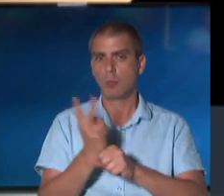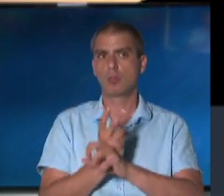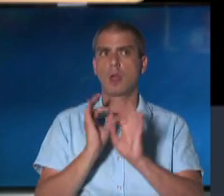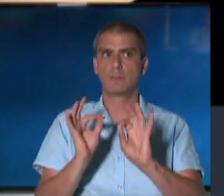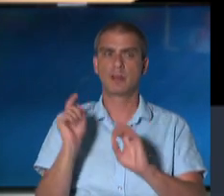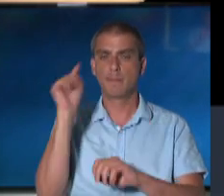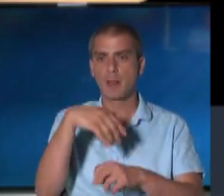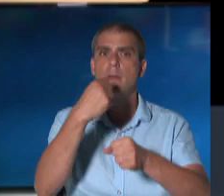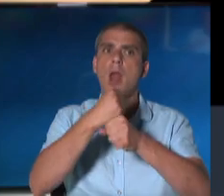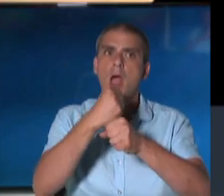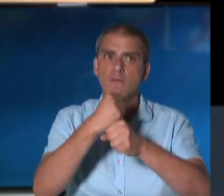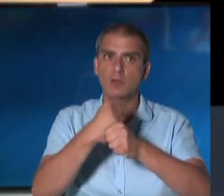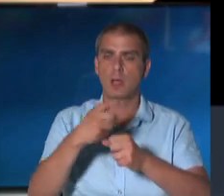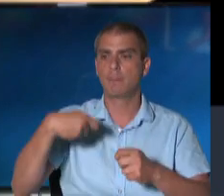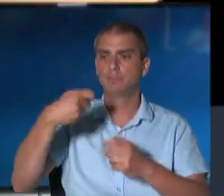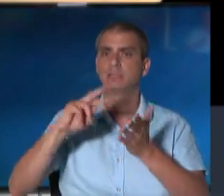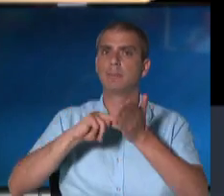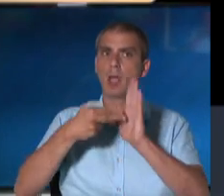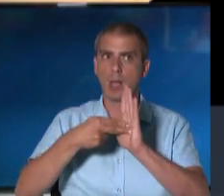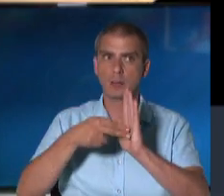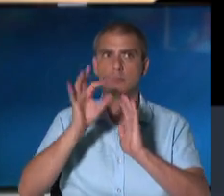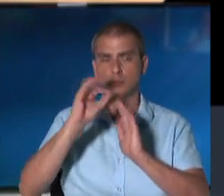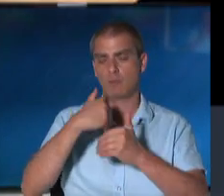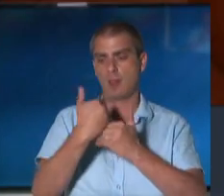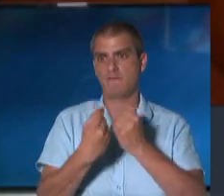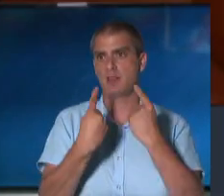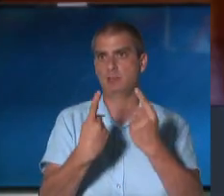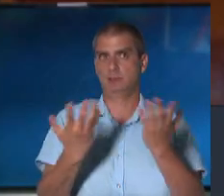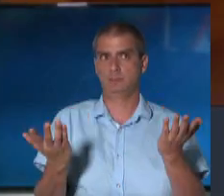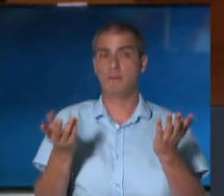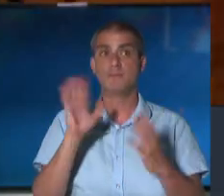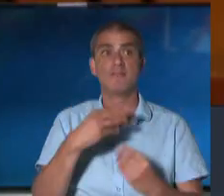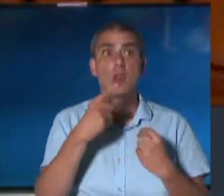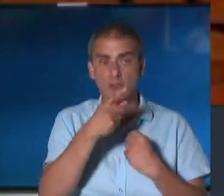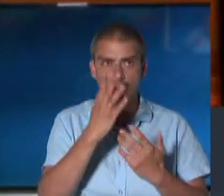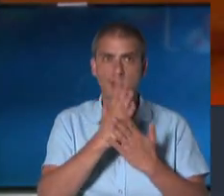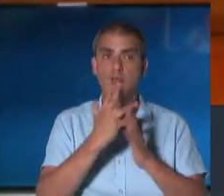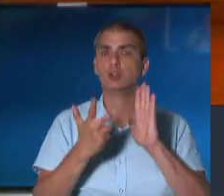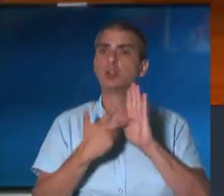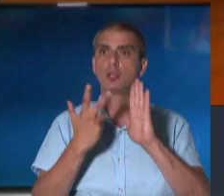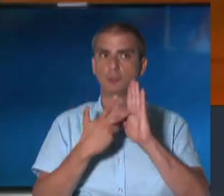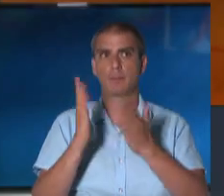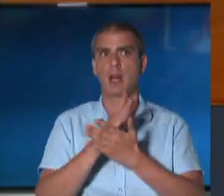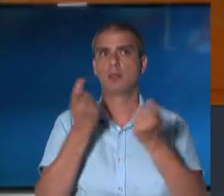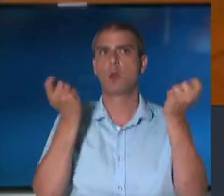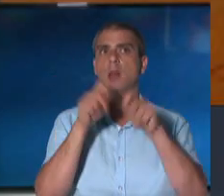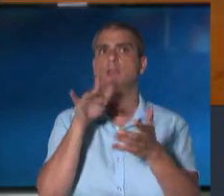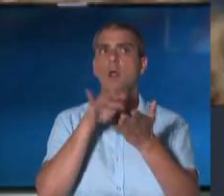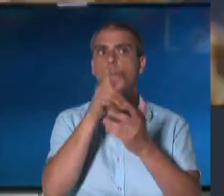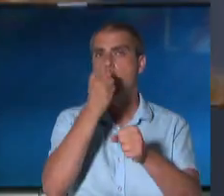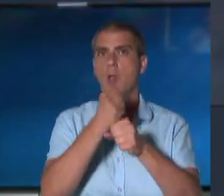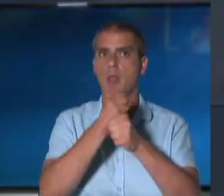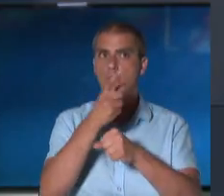נורמטיביים שבאים לעבודה. שמזכירים חדר על מנת לפרנס את עצמם. למרות הדברים הללו, כבר שלוש פעמים הוחלט לסגור את המקום שבו